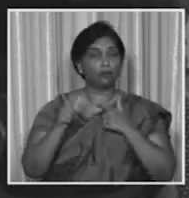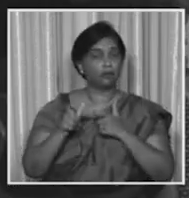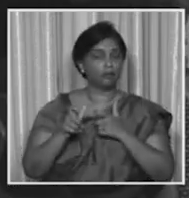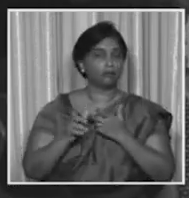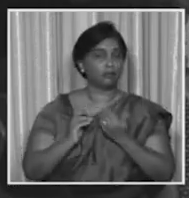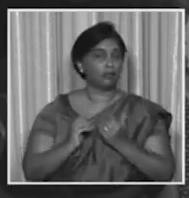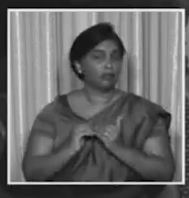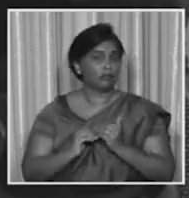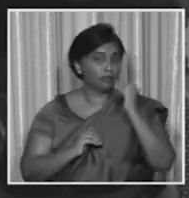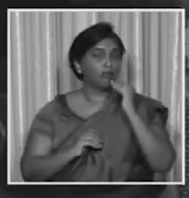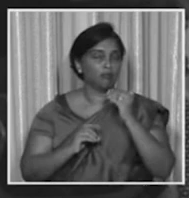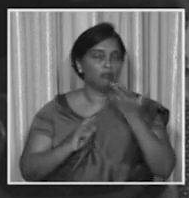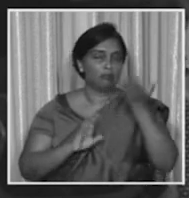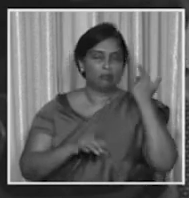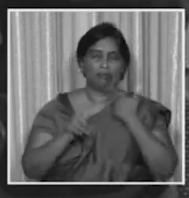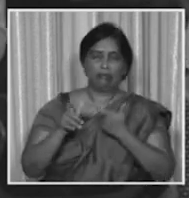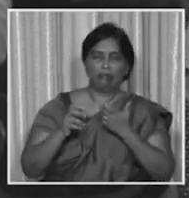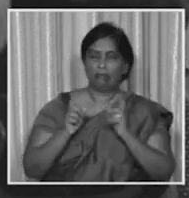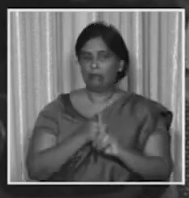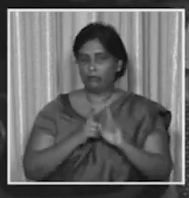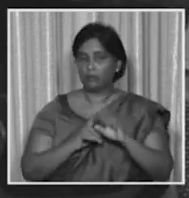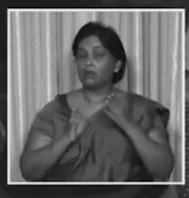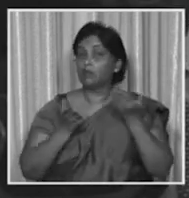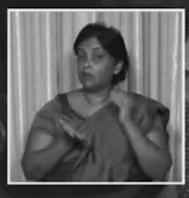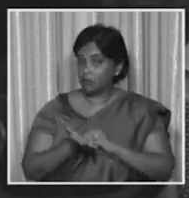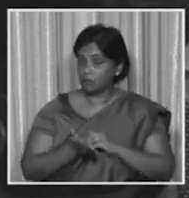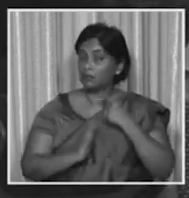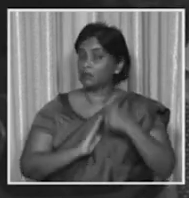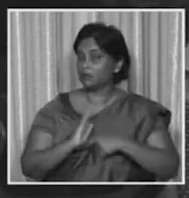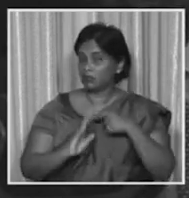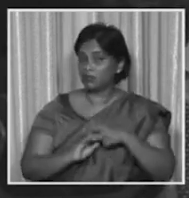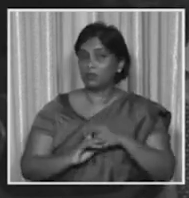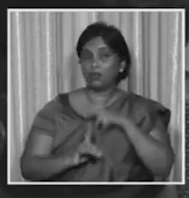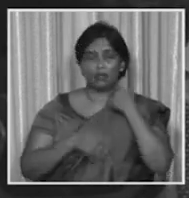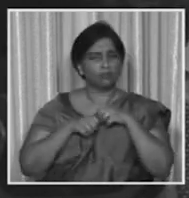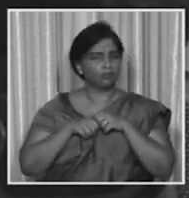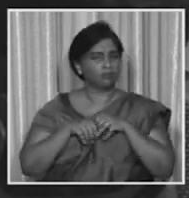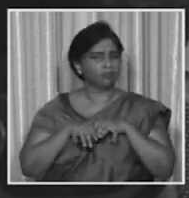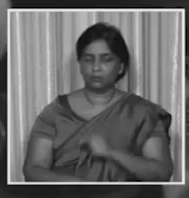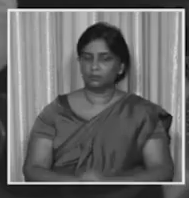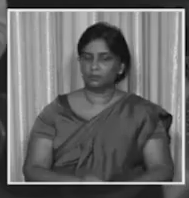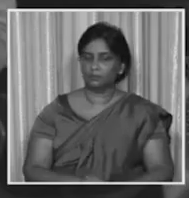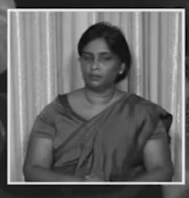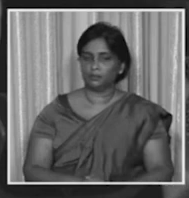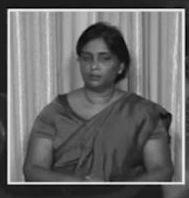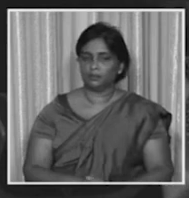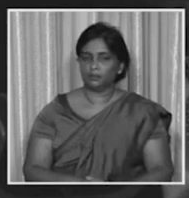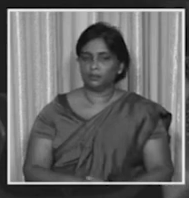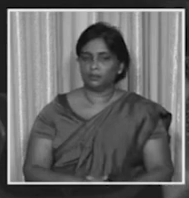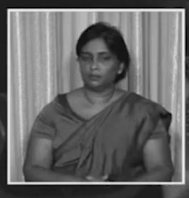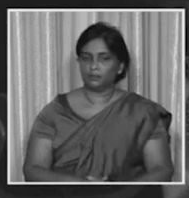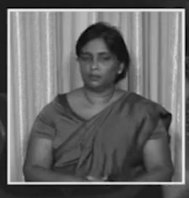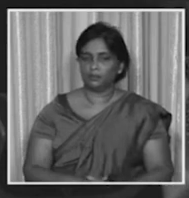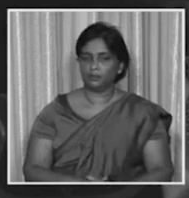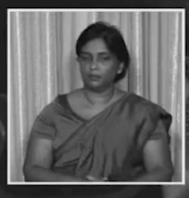இந்த தீவிலே மிகப்பெரும் ஒரு ரத்த ஆறு உருவாகுவதற்கு உங்களுடைய இனவாத போக்குகள் தான் காரணமாக இருந்தது. இது ஒரு சமஸ்டி அரசியலமைப்பை கொண்டு